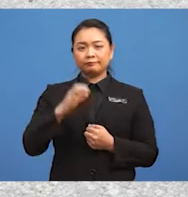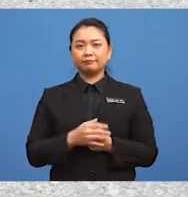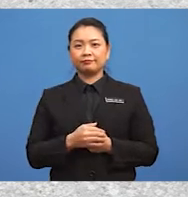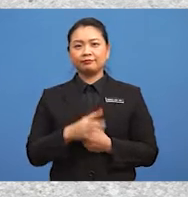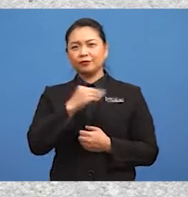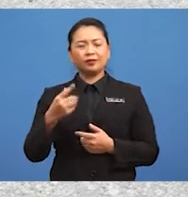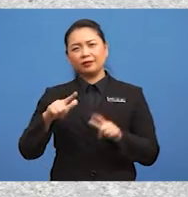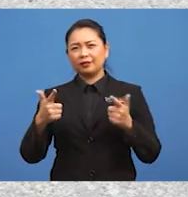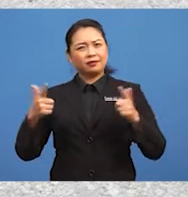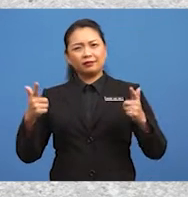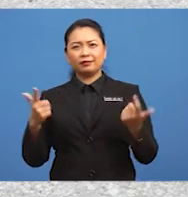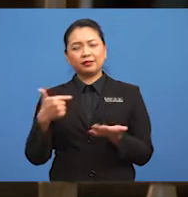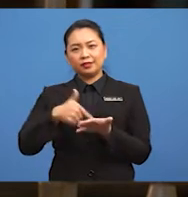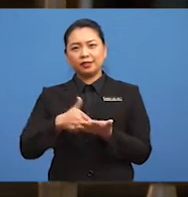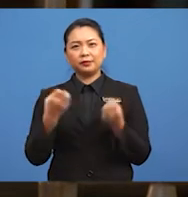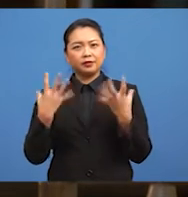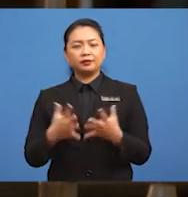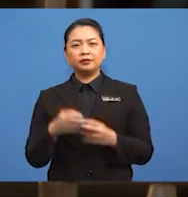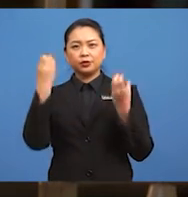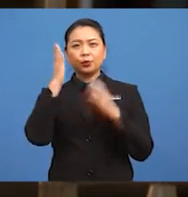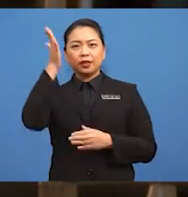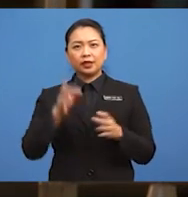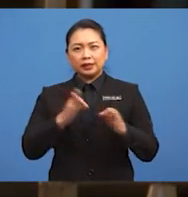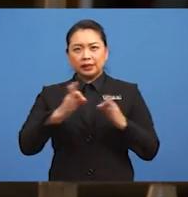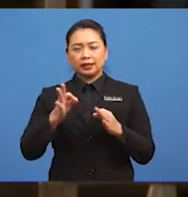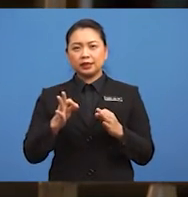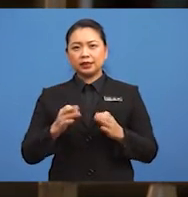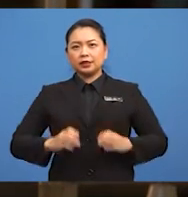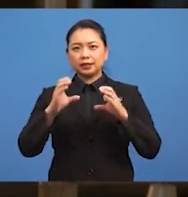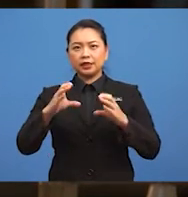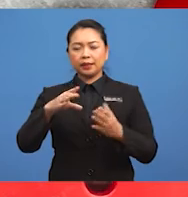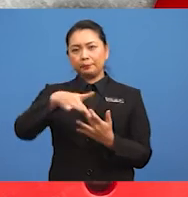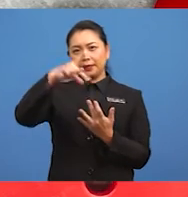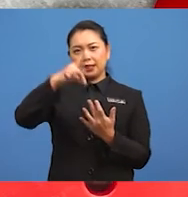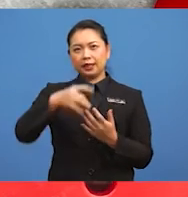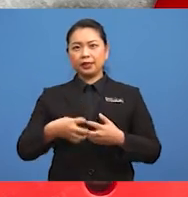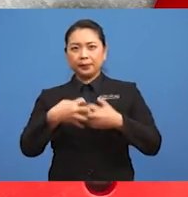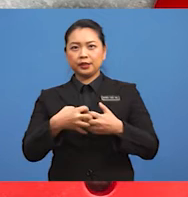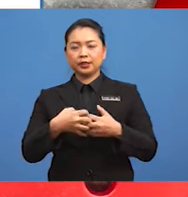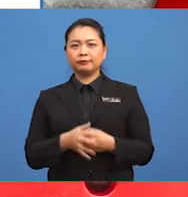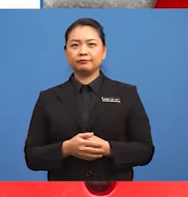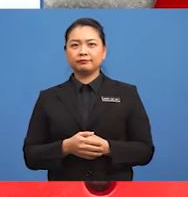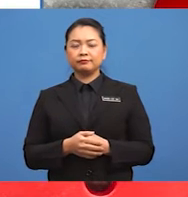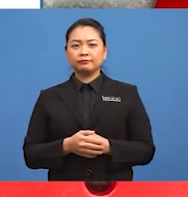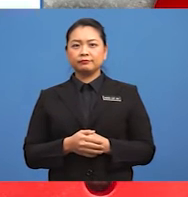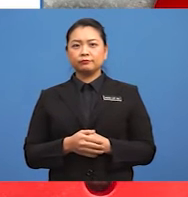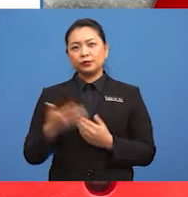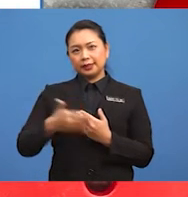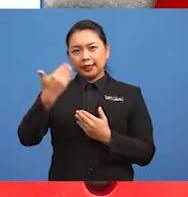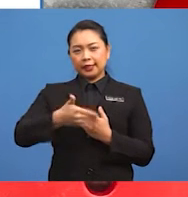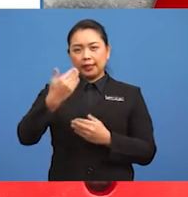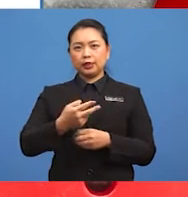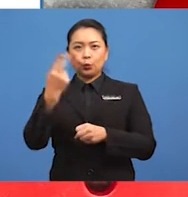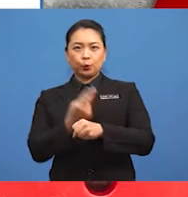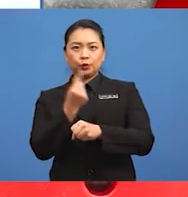dan sebagainya. Cikgu akan terangkan cara pemilihan mesin iaitu pastikan mudah